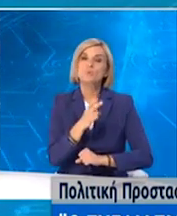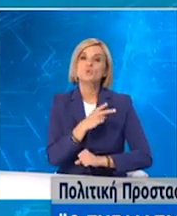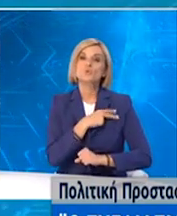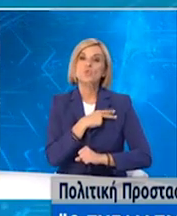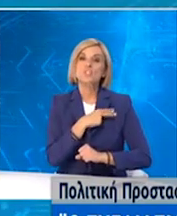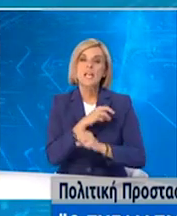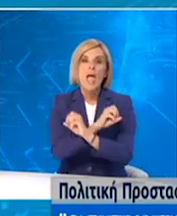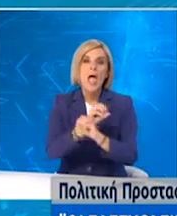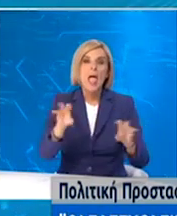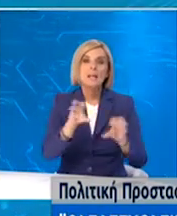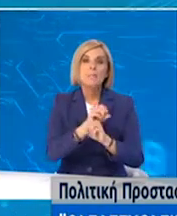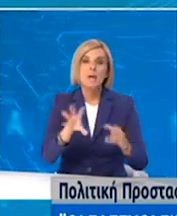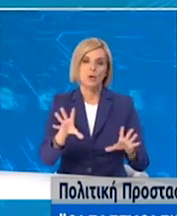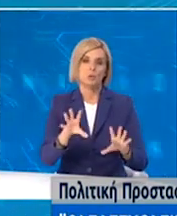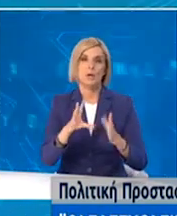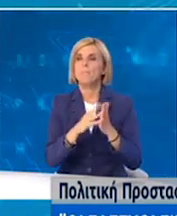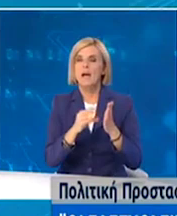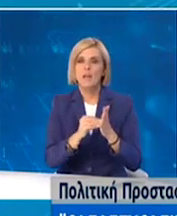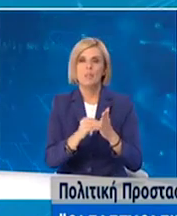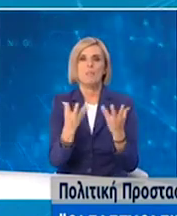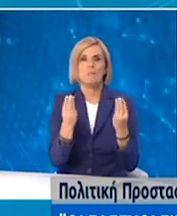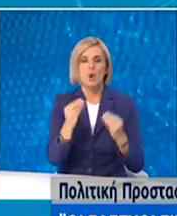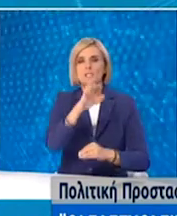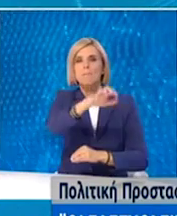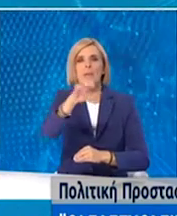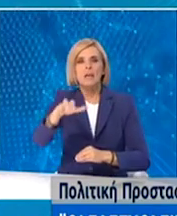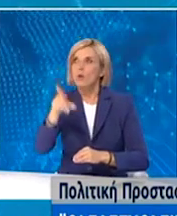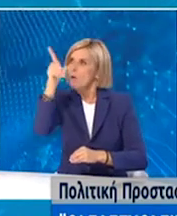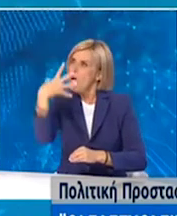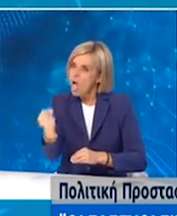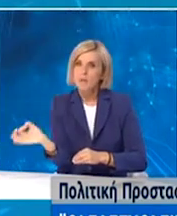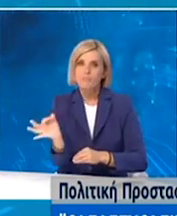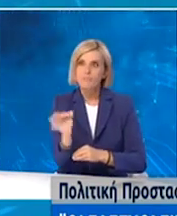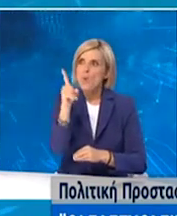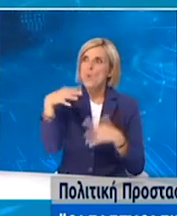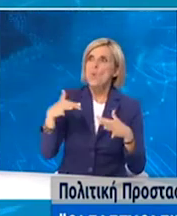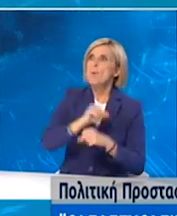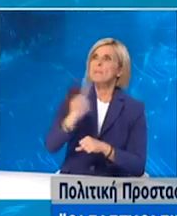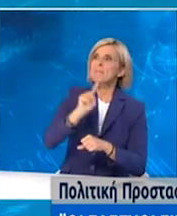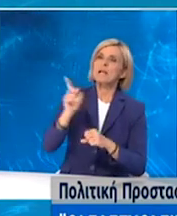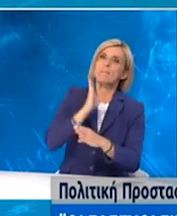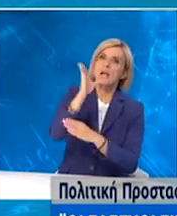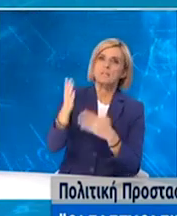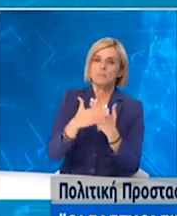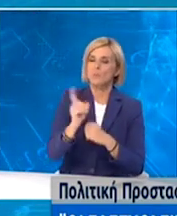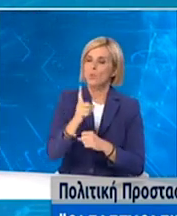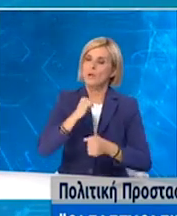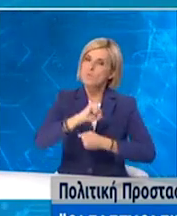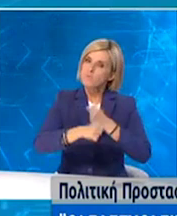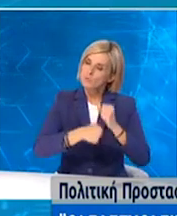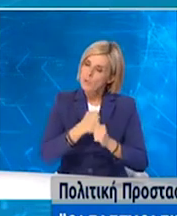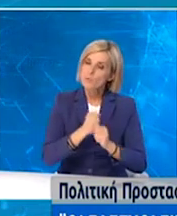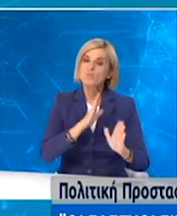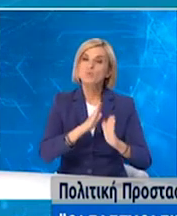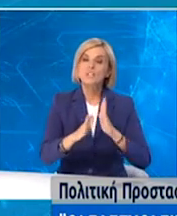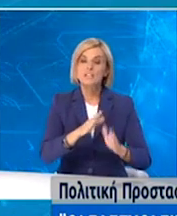περιοχές, διότι έχουμε κρούσματα τα οποία είναι άμεσα διαχειρίσιμα, χωρίς αυτό να σημαίνει το παραμικρό σε επίπεδο τοπικής